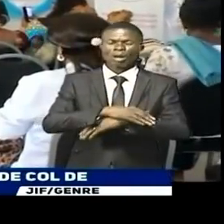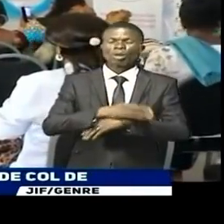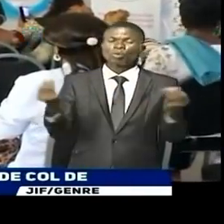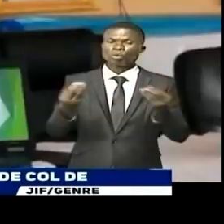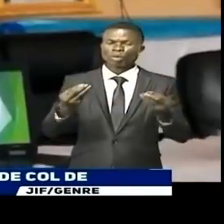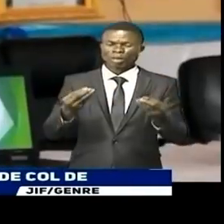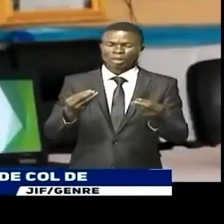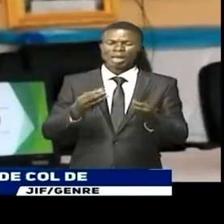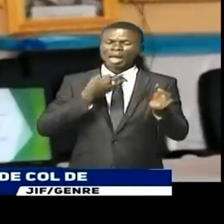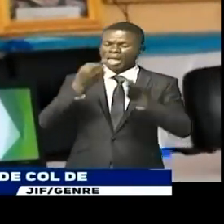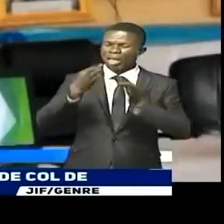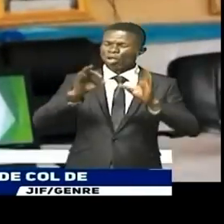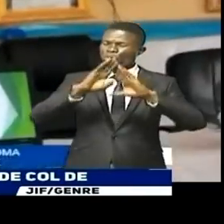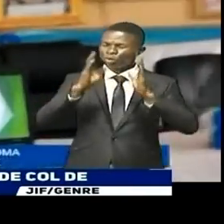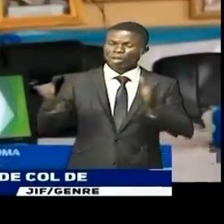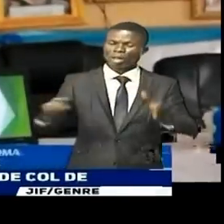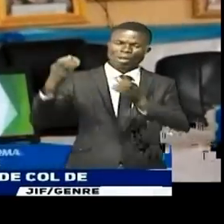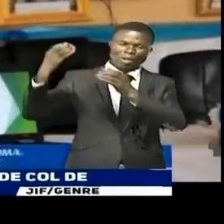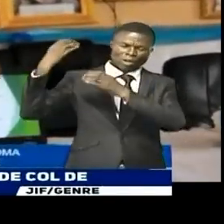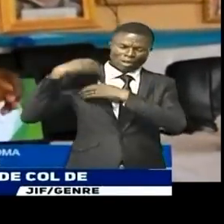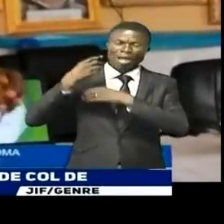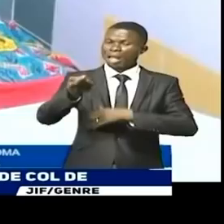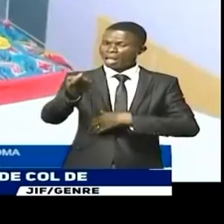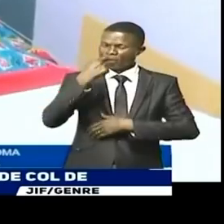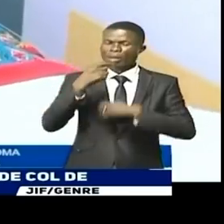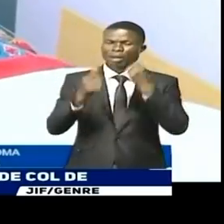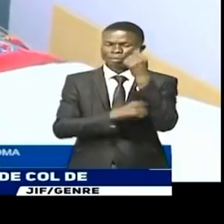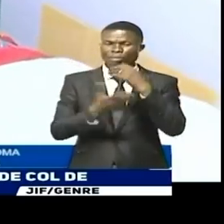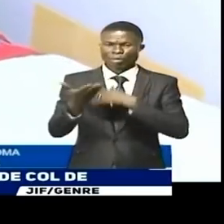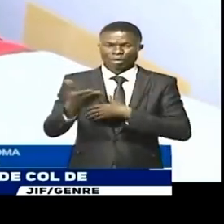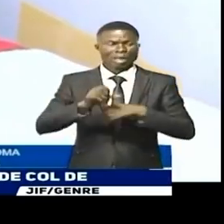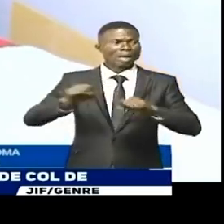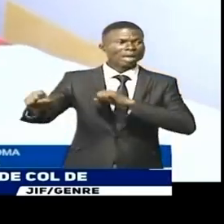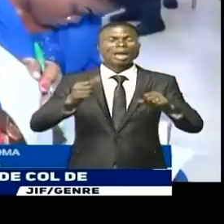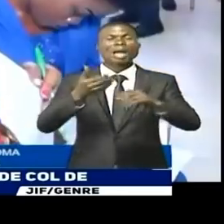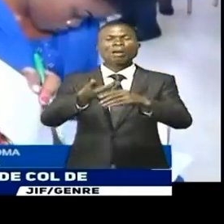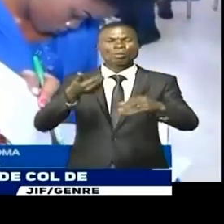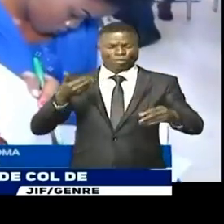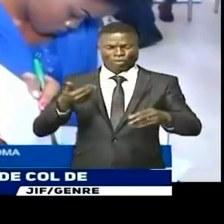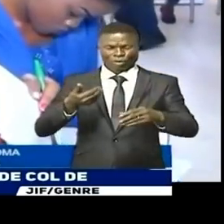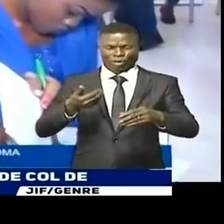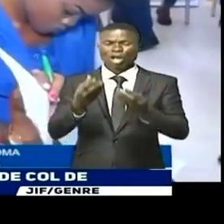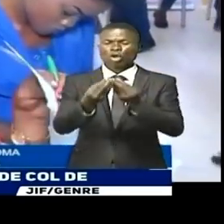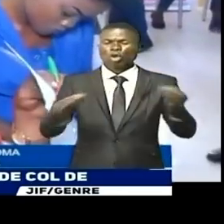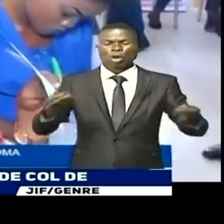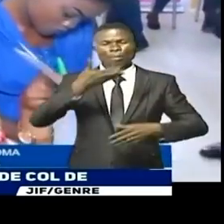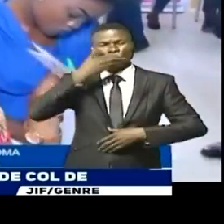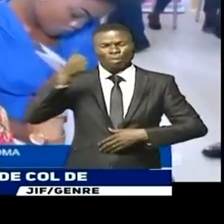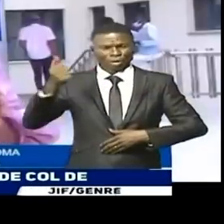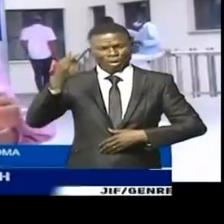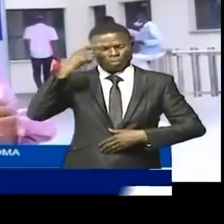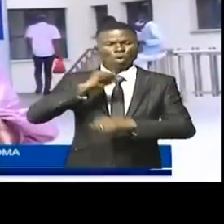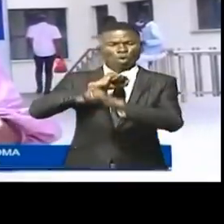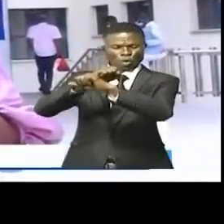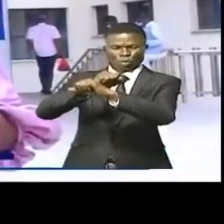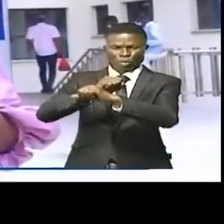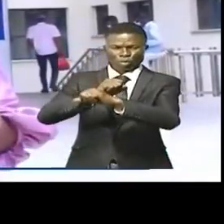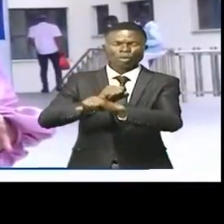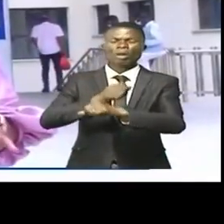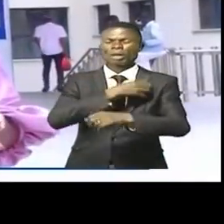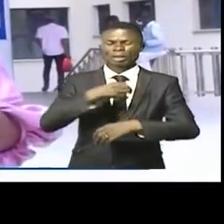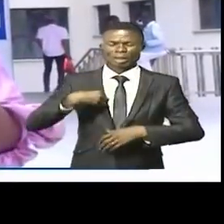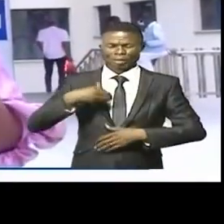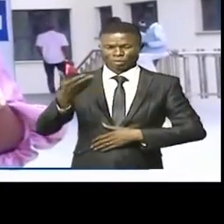lever les fonds pour la prise en charge traitement de malades le dépistage reste donc à moyen par excellence pour la prévention